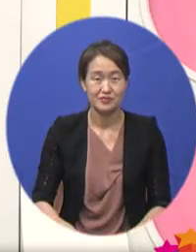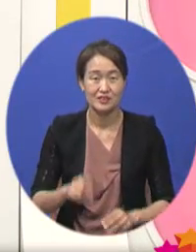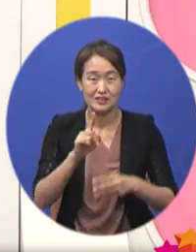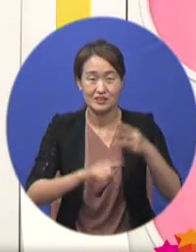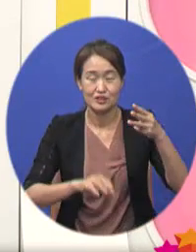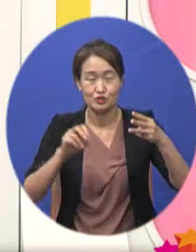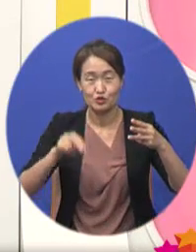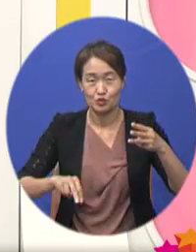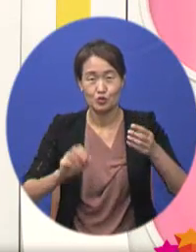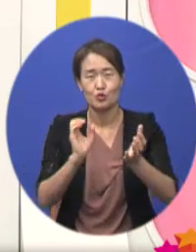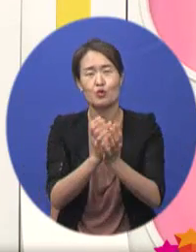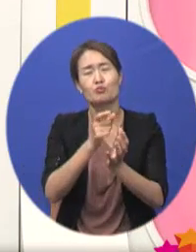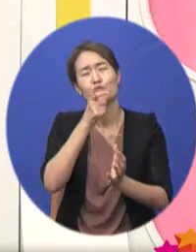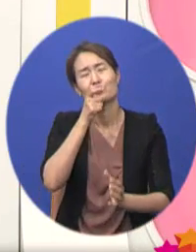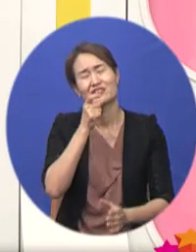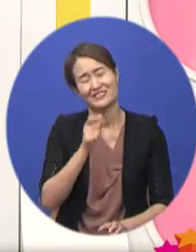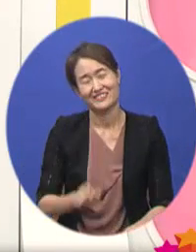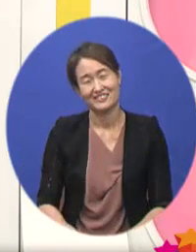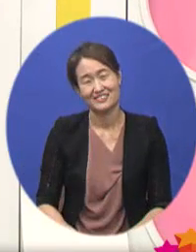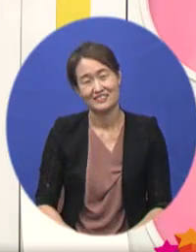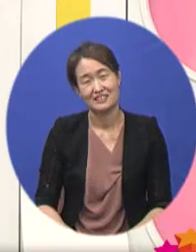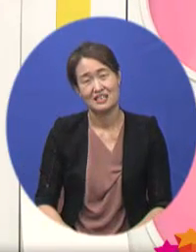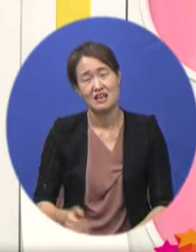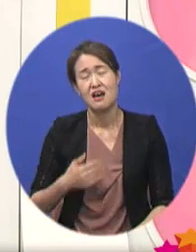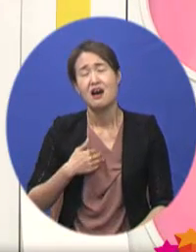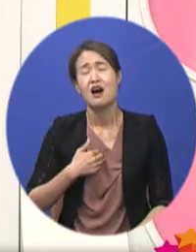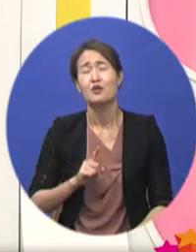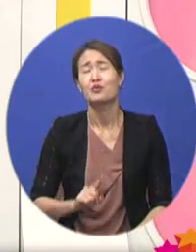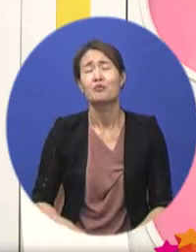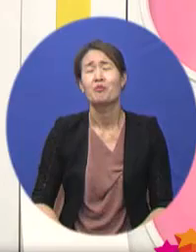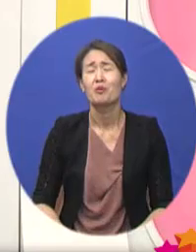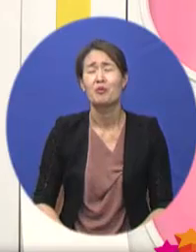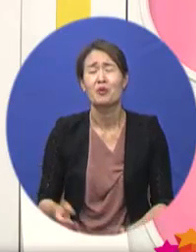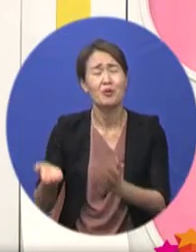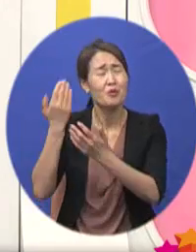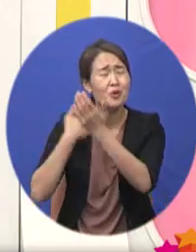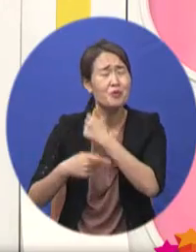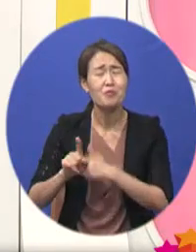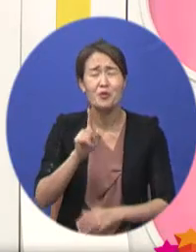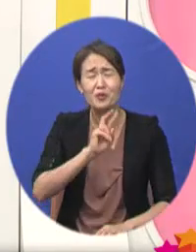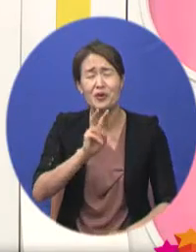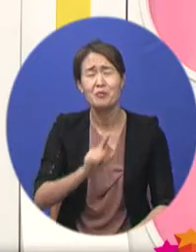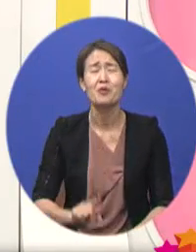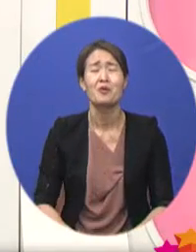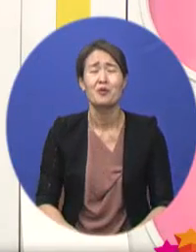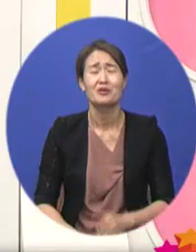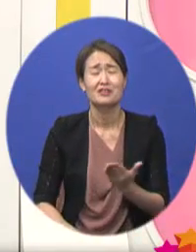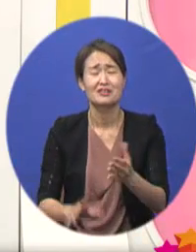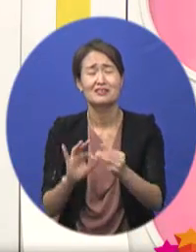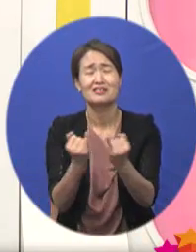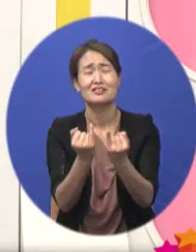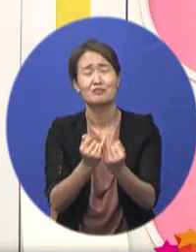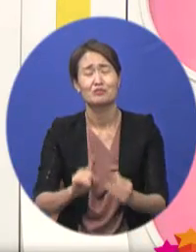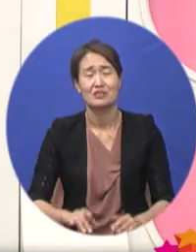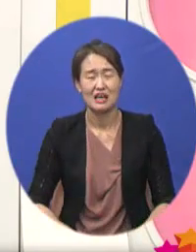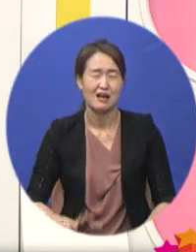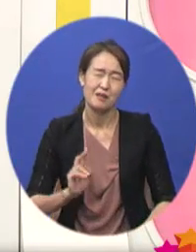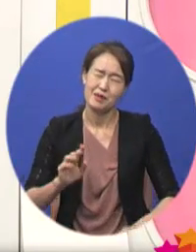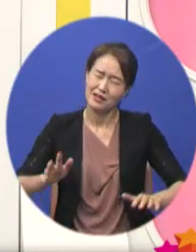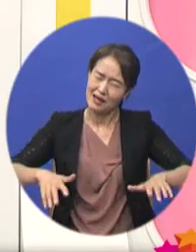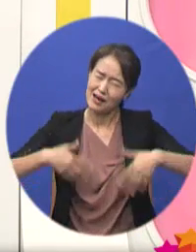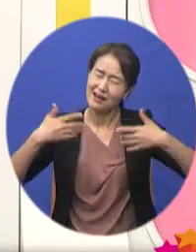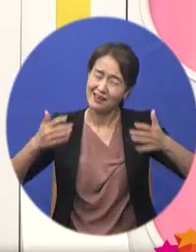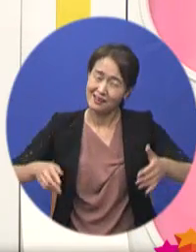신유의 꽃물이요. 꽃물. 꽃물. 예. 언제나 우리 저 왕년에 나나 저 우리 길동하신 노래 당신의 여자나 가을에나